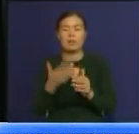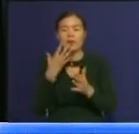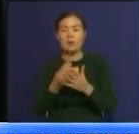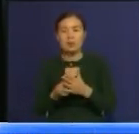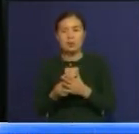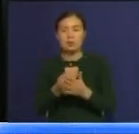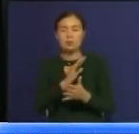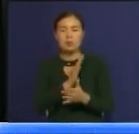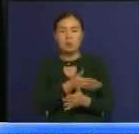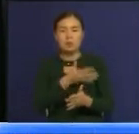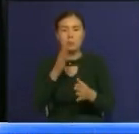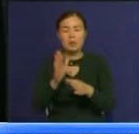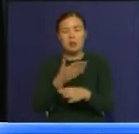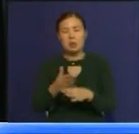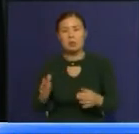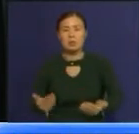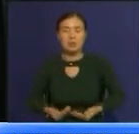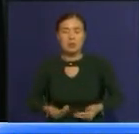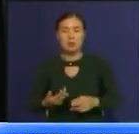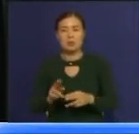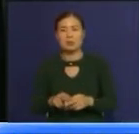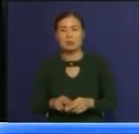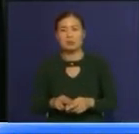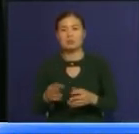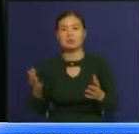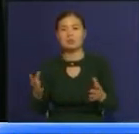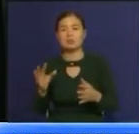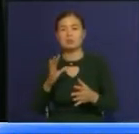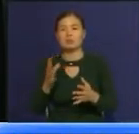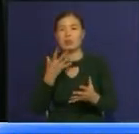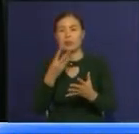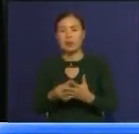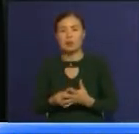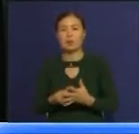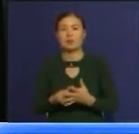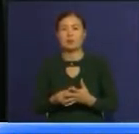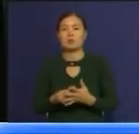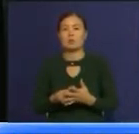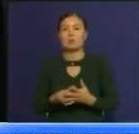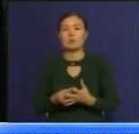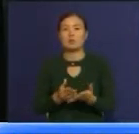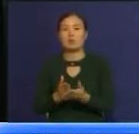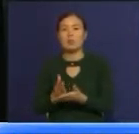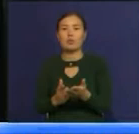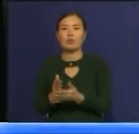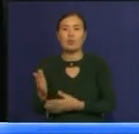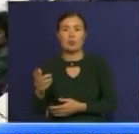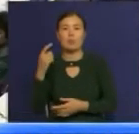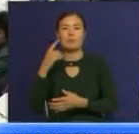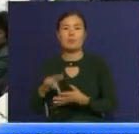әл-қуаты өзінің өмір көл табысының барлығының өсуіне әкеліп жасалатын жолдау деп